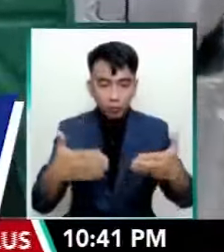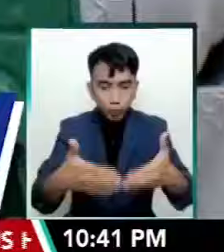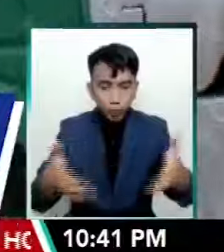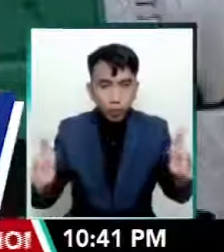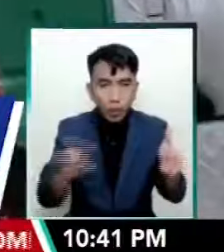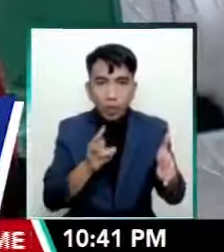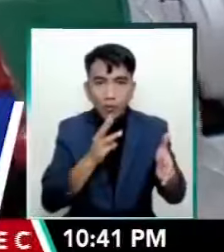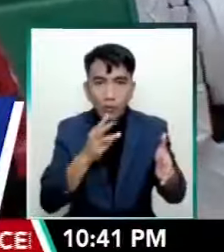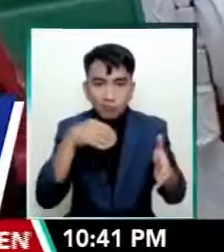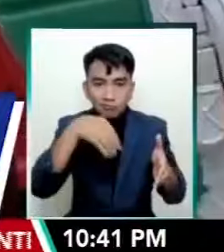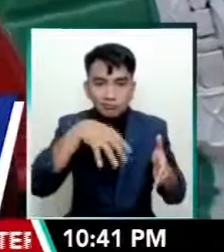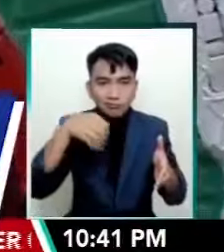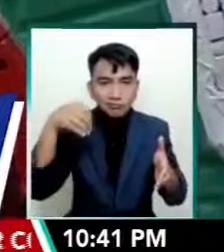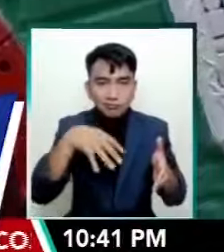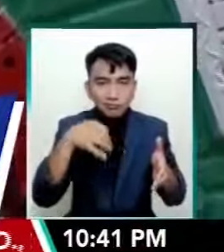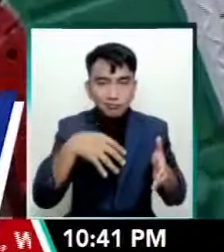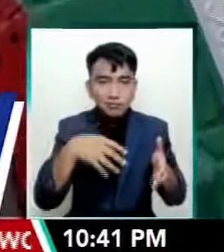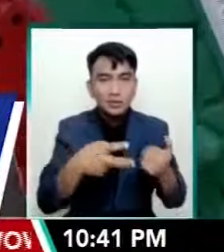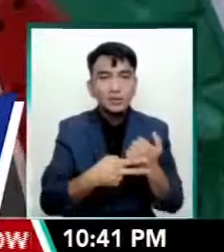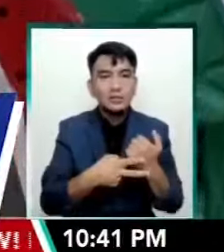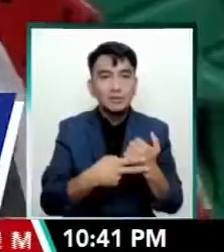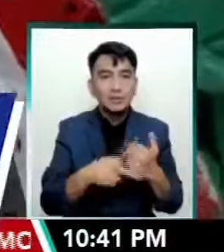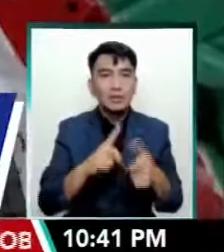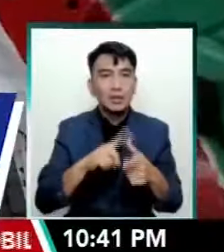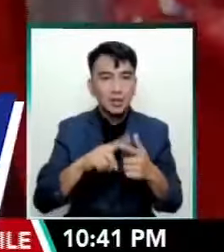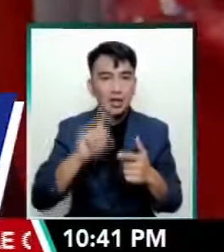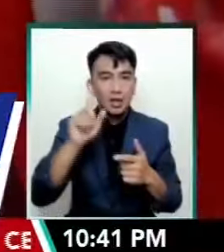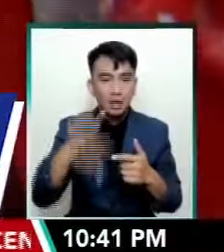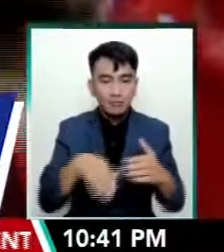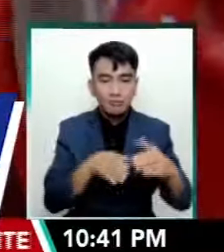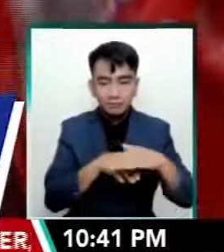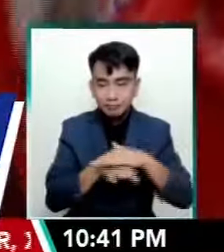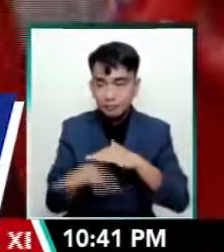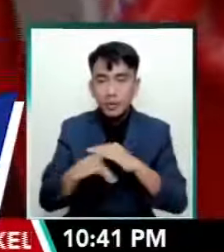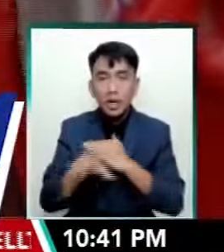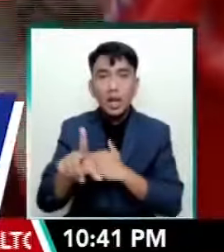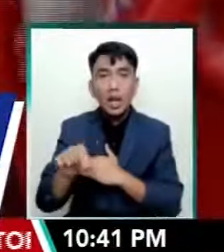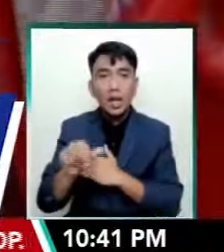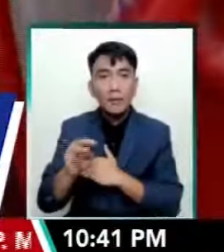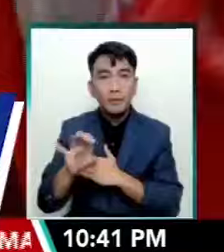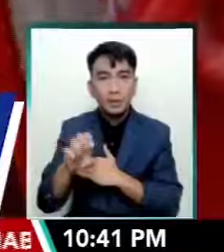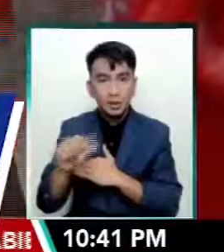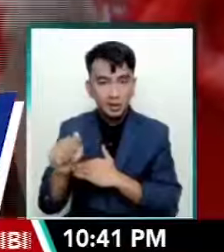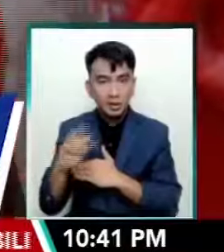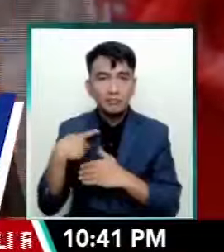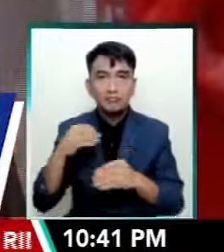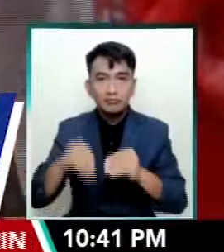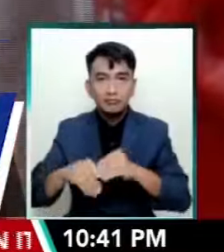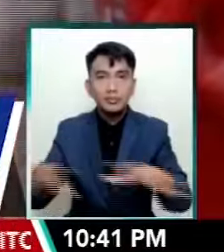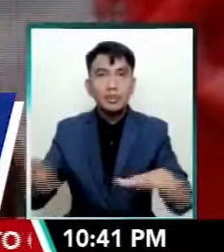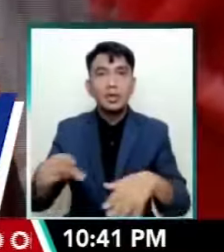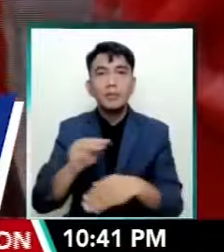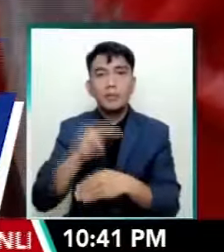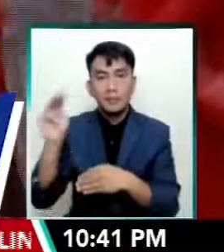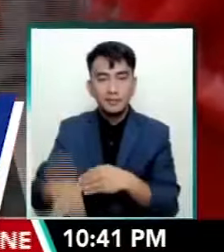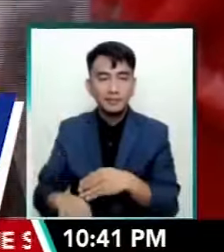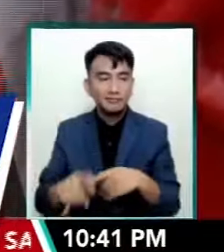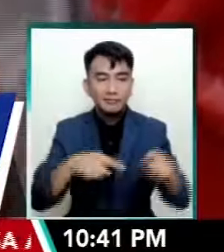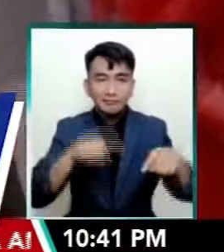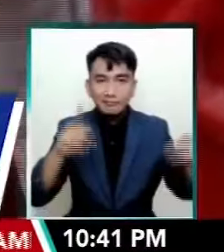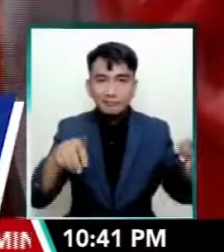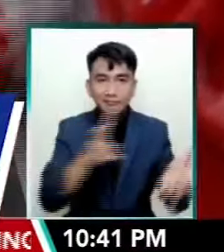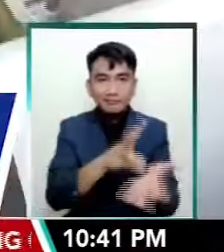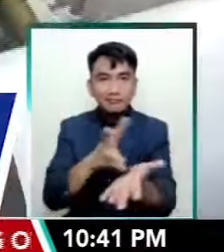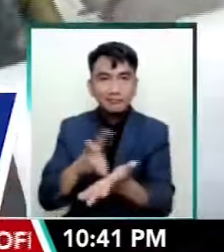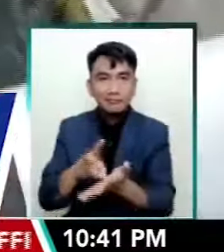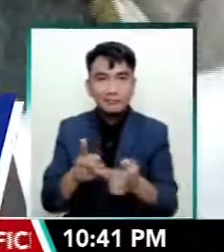Mula rito ay dumadaloy ang tubig sa Lamesa Dam para suplaya ng Metro Manila at mga karatig lugar. Sa bagong tunnel, mas